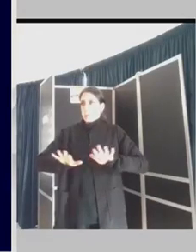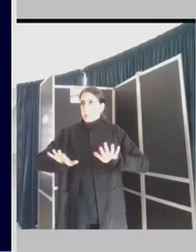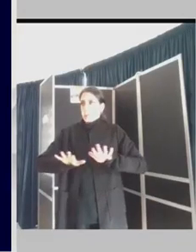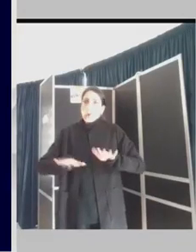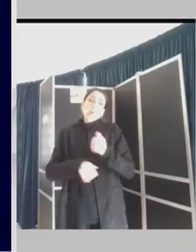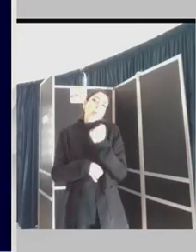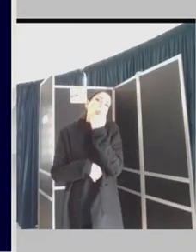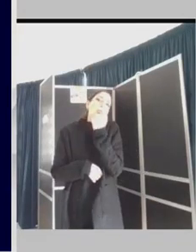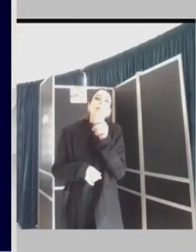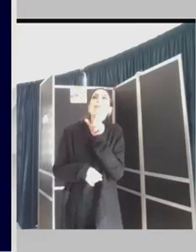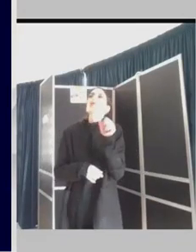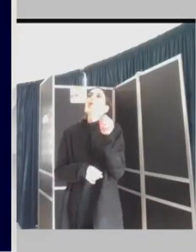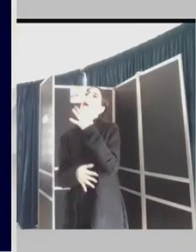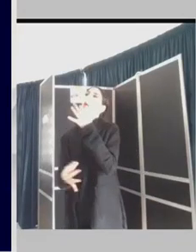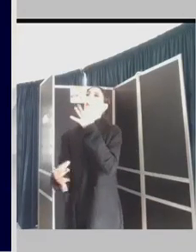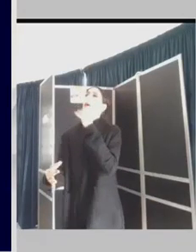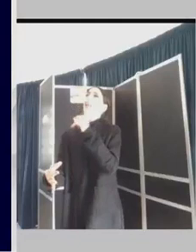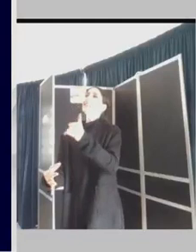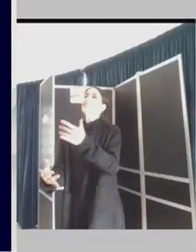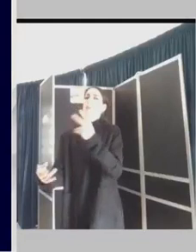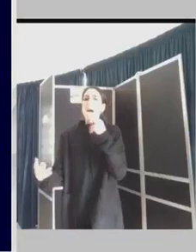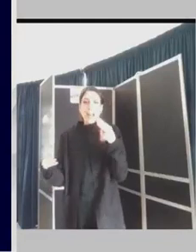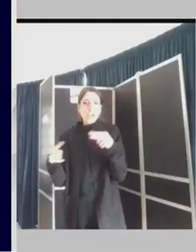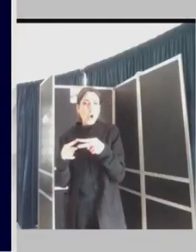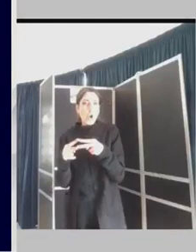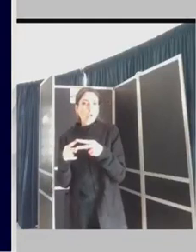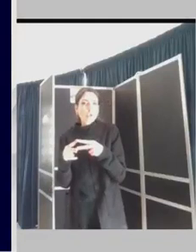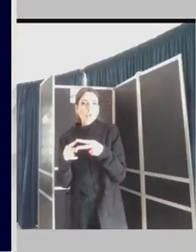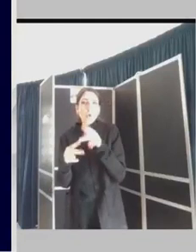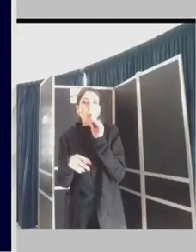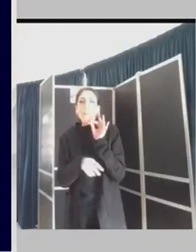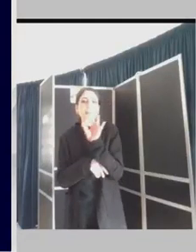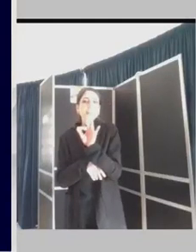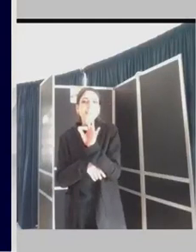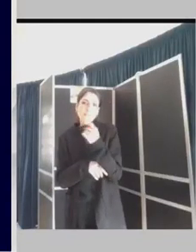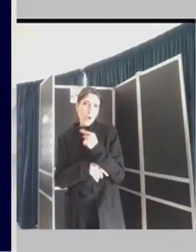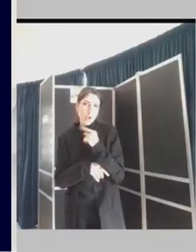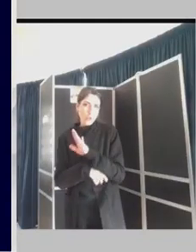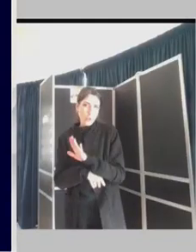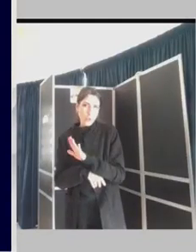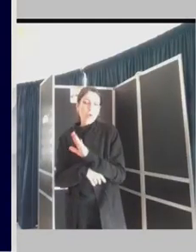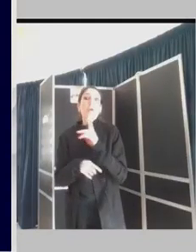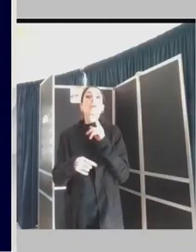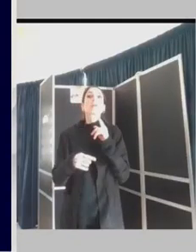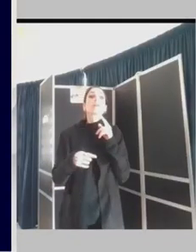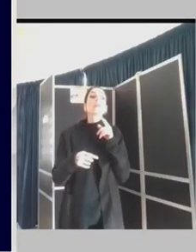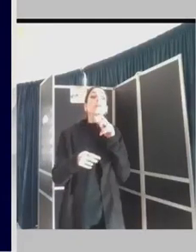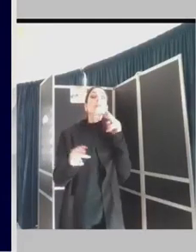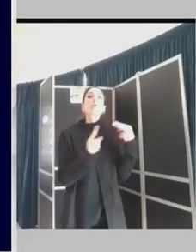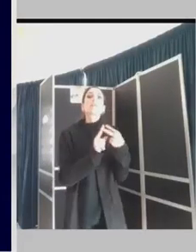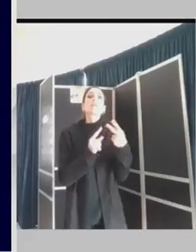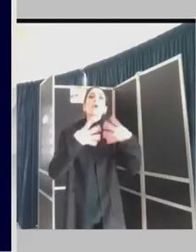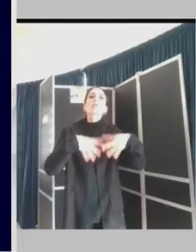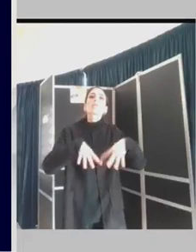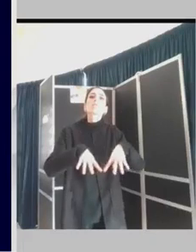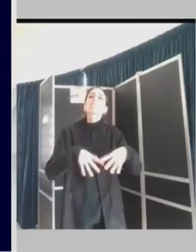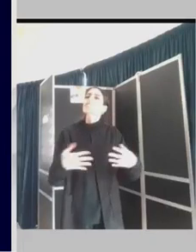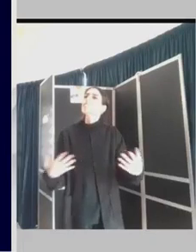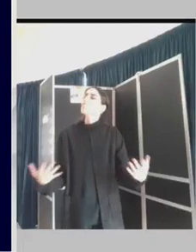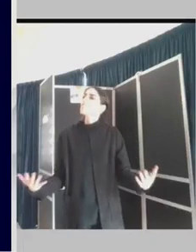questo incontro. A livello organizzativo mi dispiace, ma io molto, troppo spesso su altri temi,